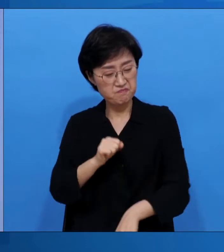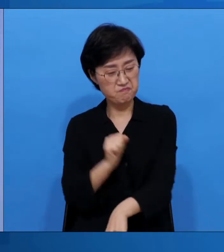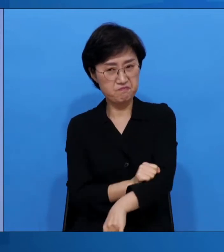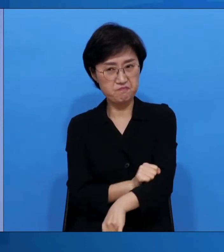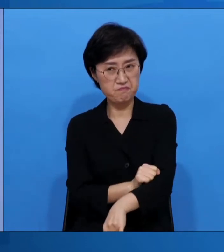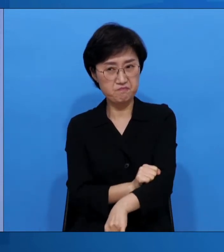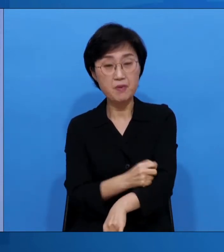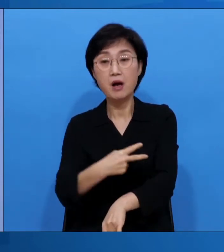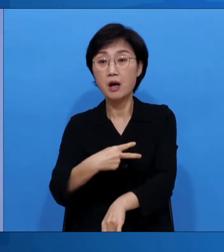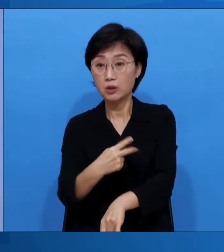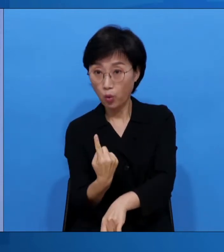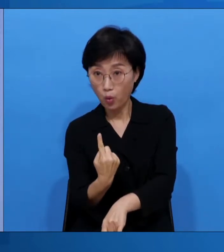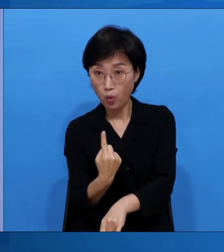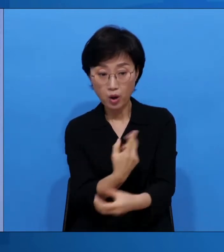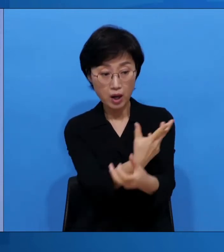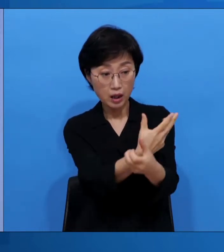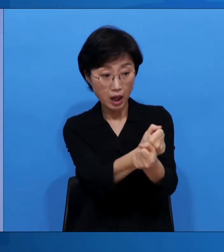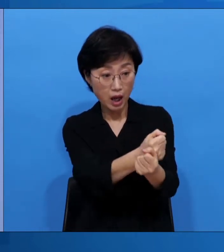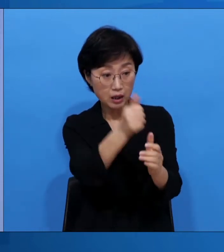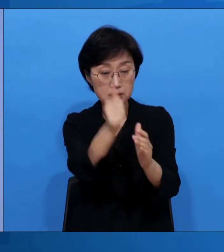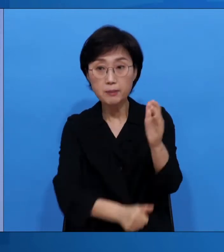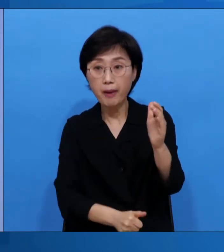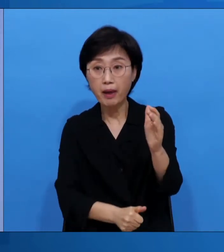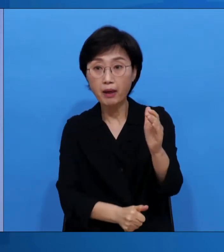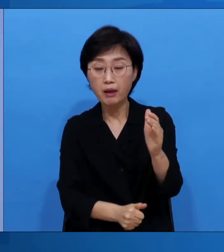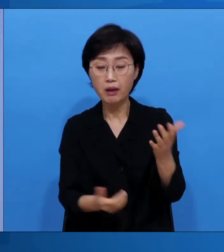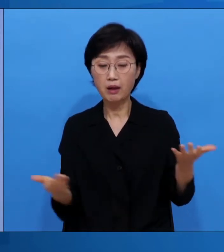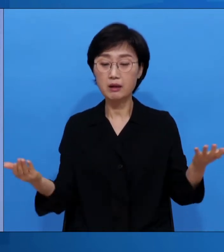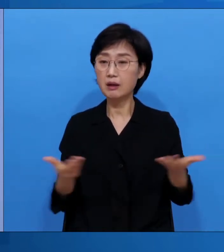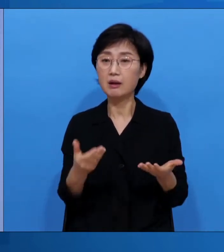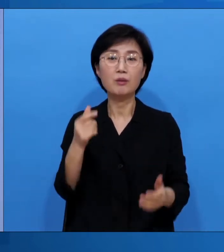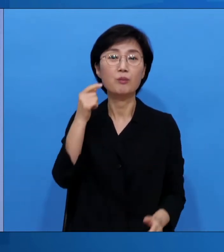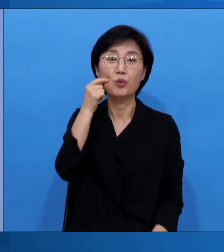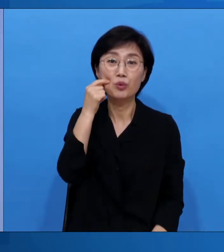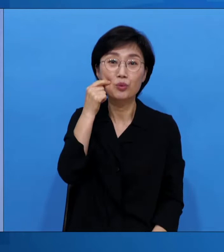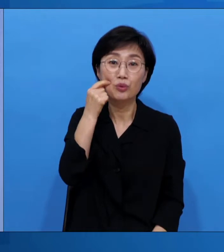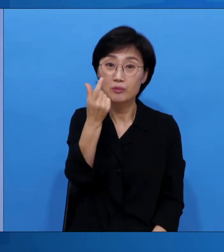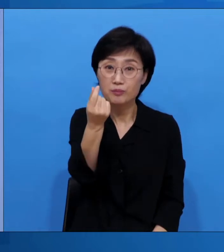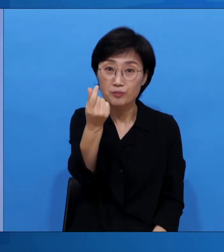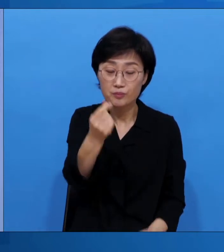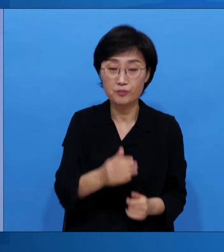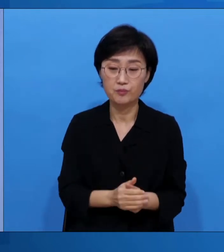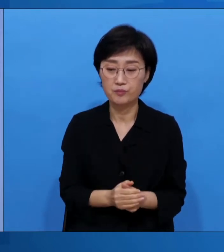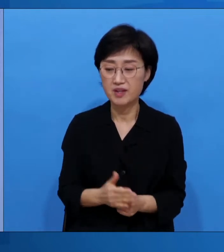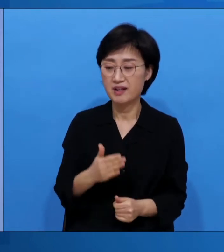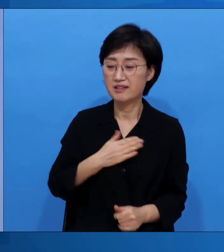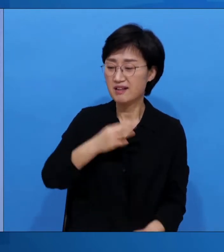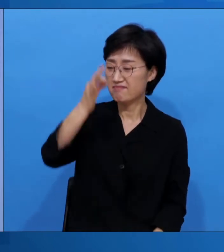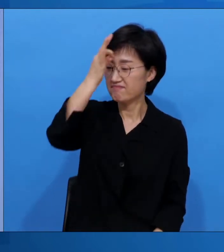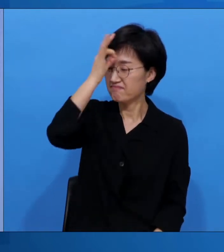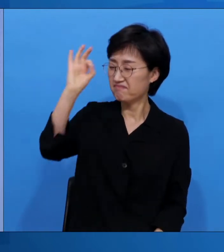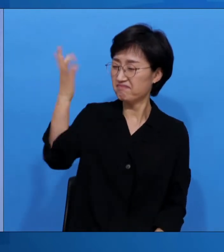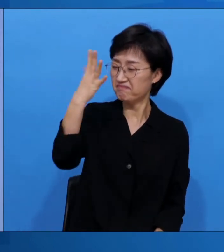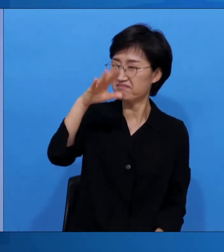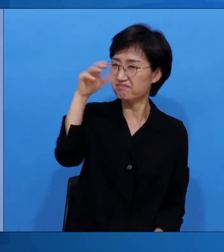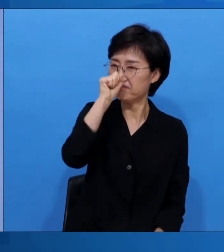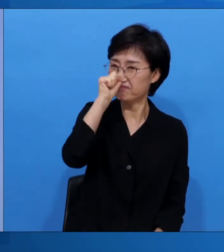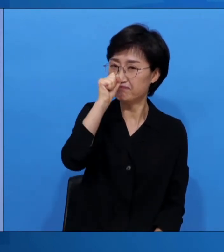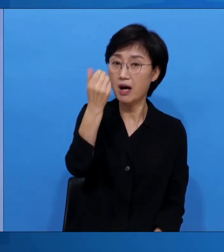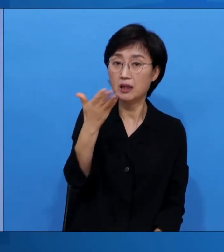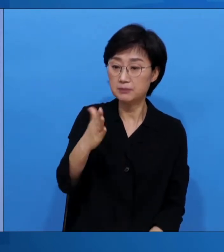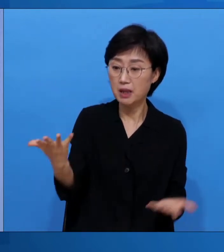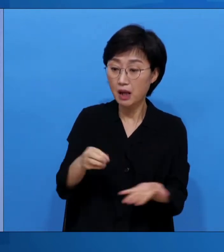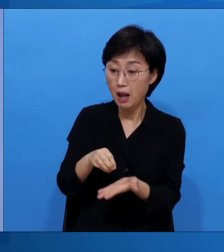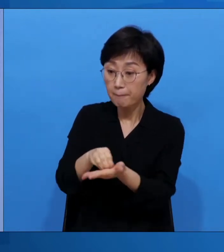how great of a worker you might be, if you do not make any kind of contract, work cannot take place. 아무리 여러분 실력이 있어도 취직이 안 되면 월급이